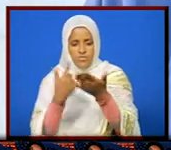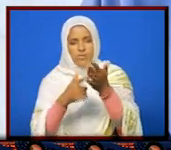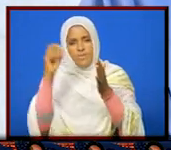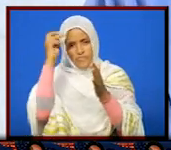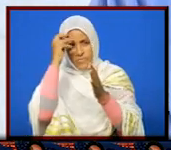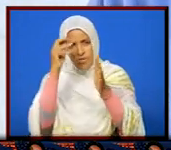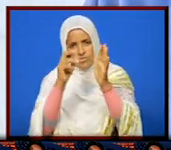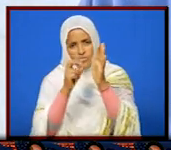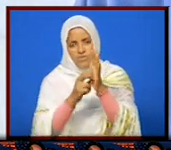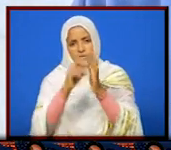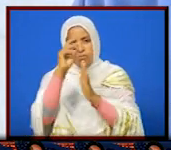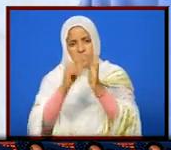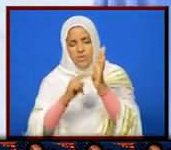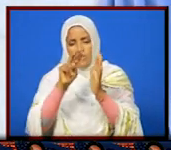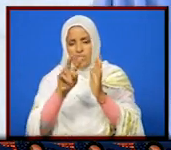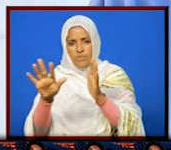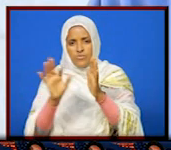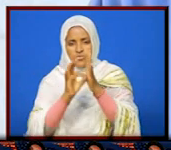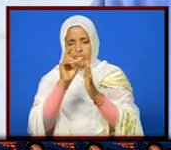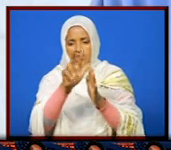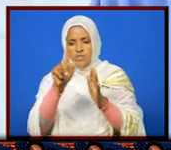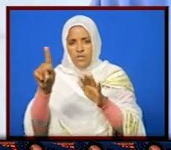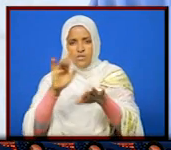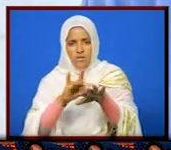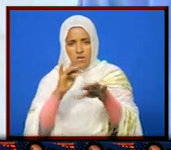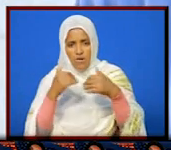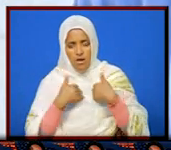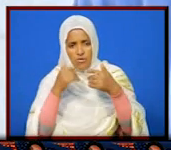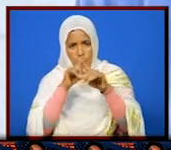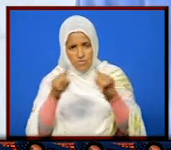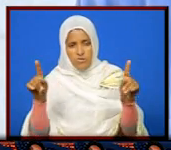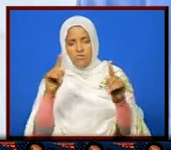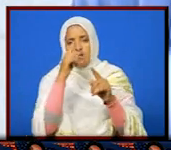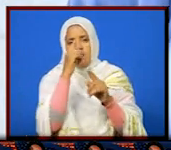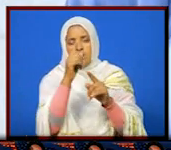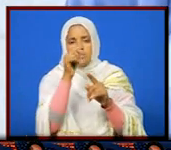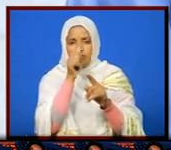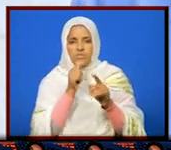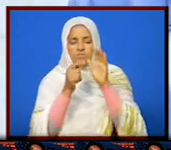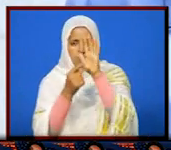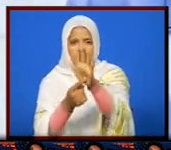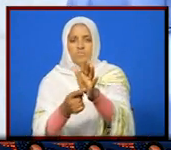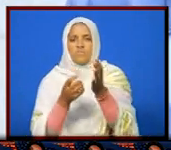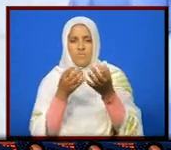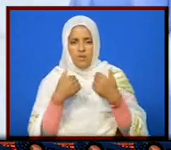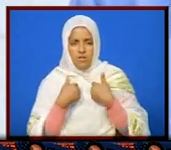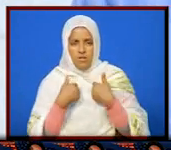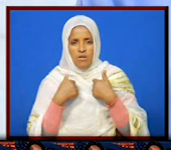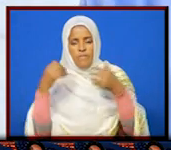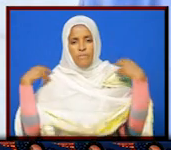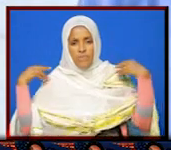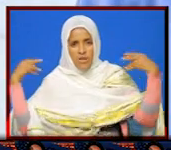የነበረ። በዚህ በማቴዎስ ወንጌል ምዕራፍ 25 ከቁጥር 31 ላይ ያለው ግን የሆነ አንድ ምስጢር